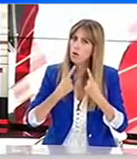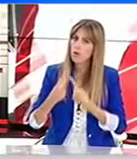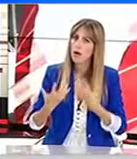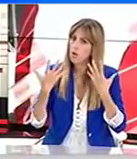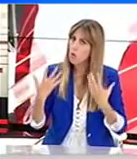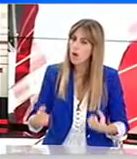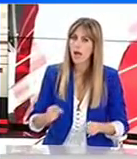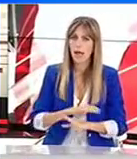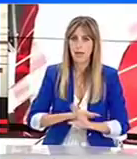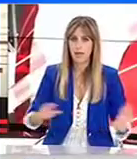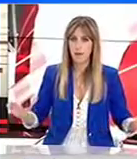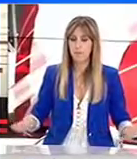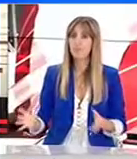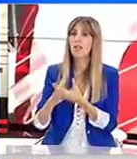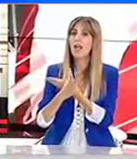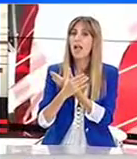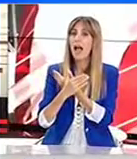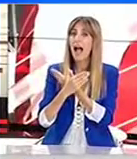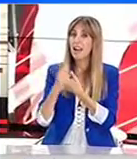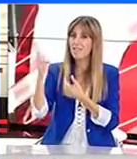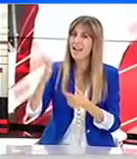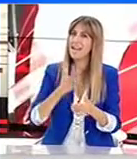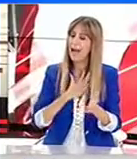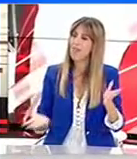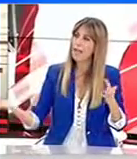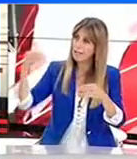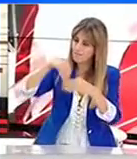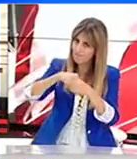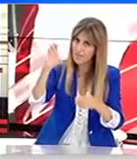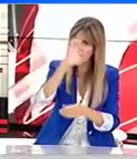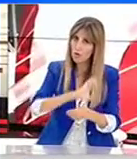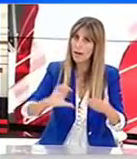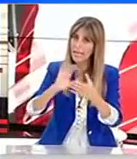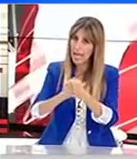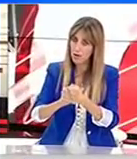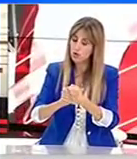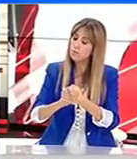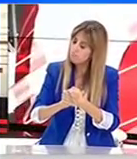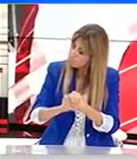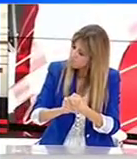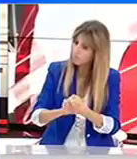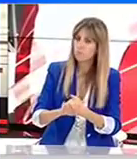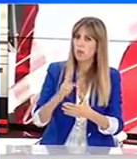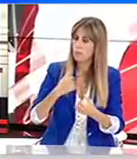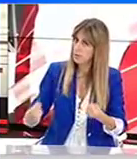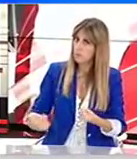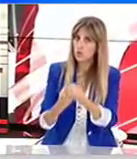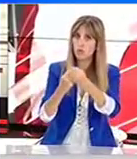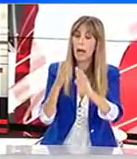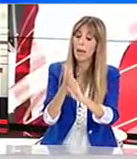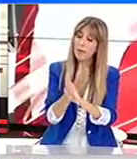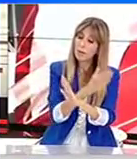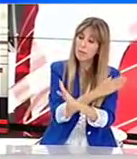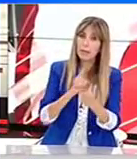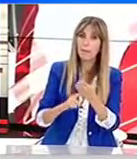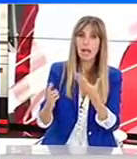στην ενταξιακή πορεία της γείτονος χώρας, πρέπει να γίνουν μια σειρά από μεταρρυθμίσεις, από δεσμεύσεις μάλλον της